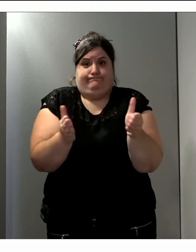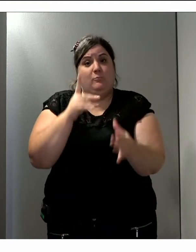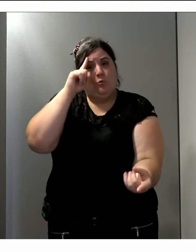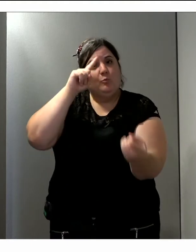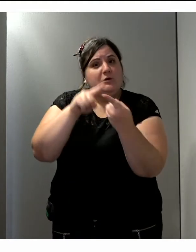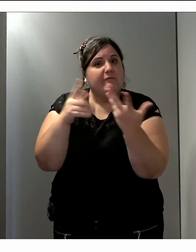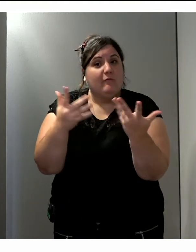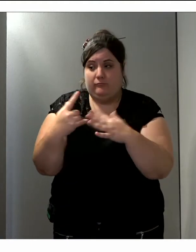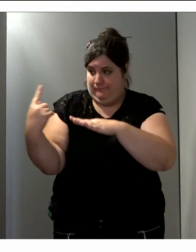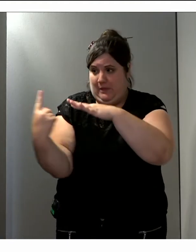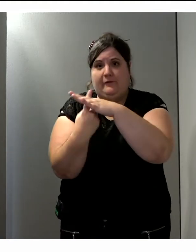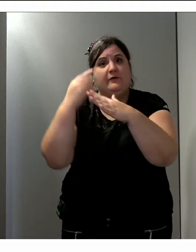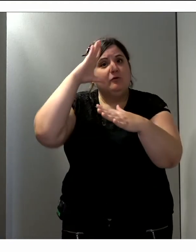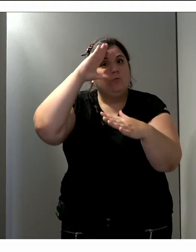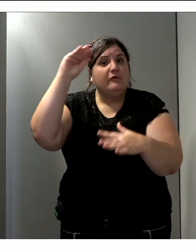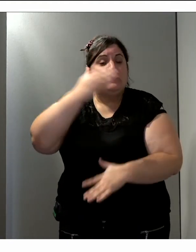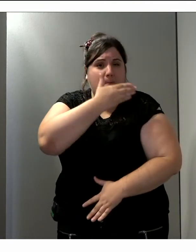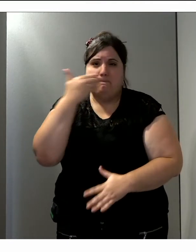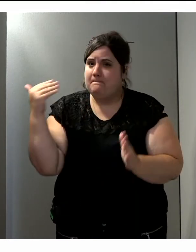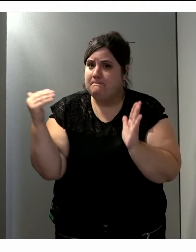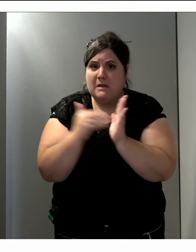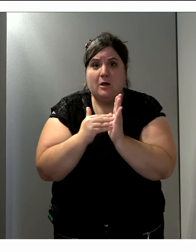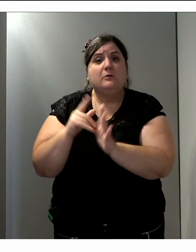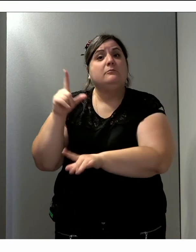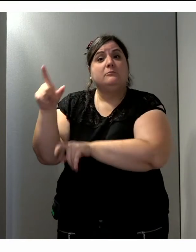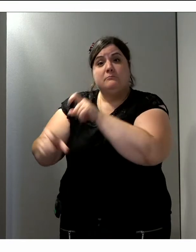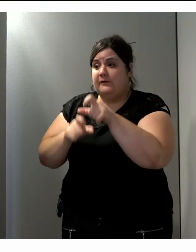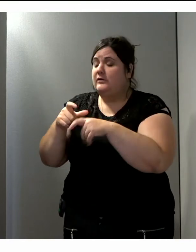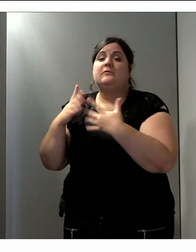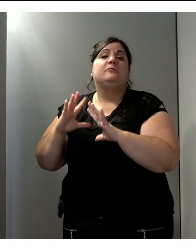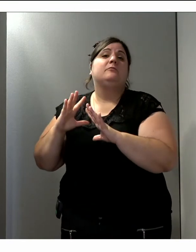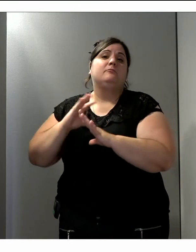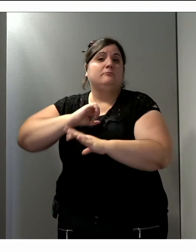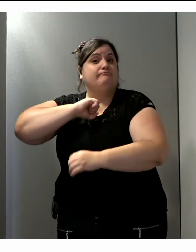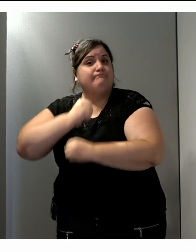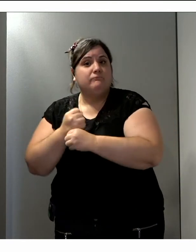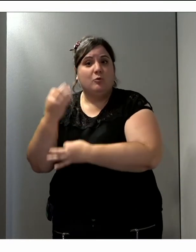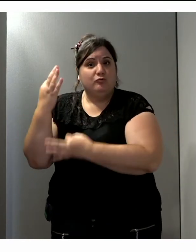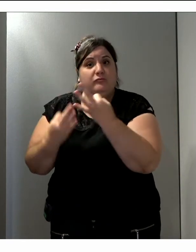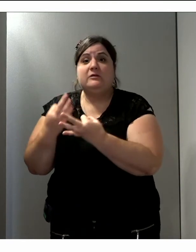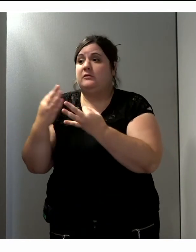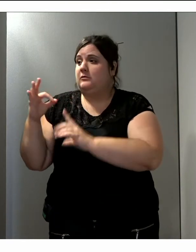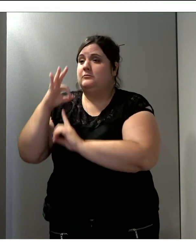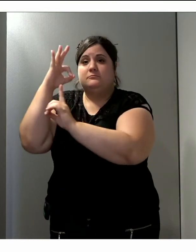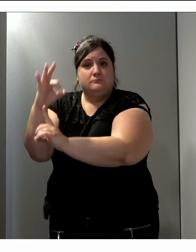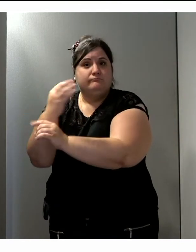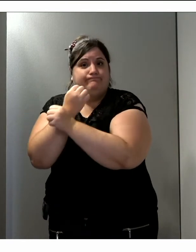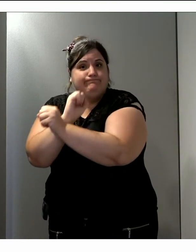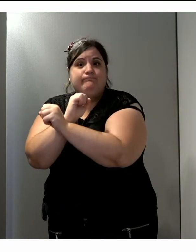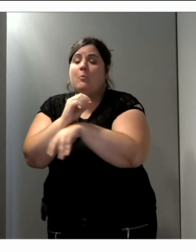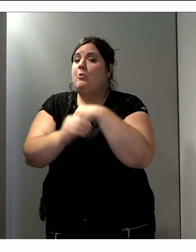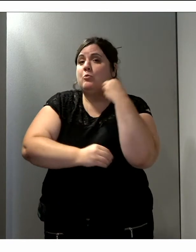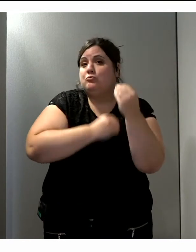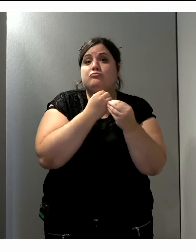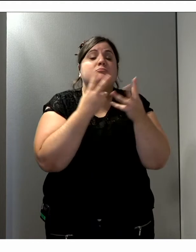les conditions d'une meilleure insertion professionnelle de toutes les personnes placées sous main de justice. Alors on parle aujourd'hui de celles qui sont en milieu fermé, mais il y a aussi celles qui sont en milieu ouvert. Donc de créer